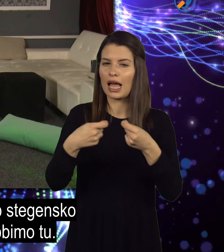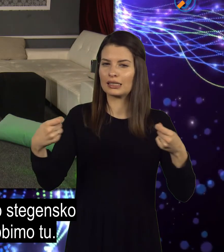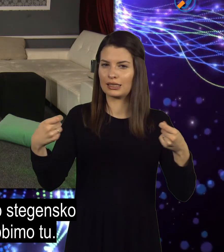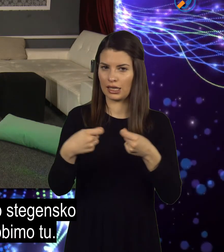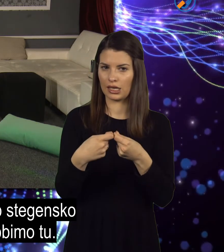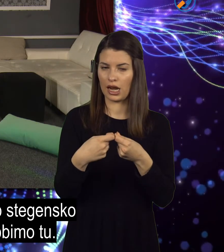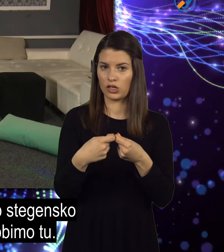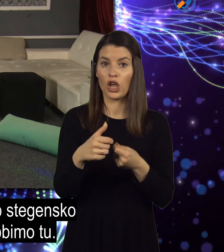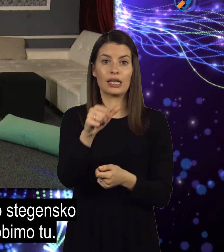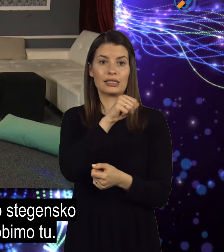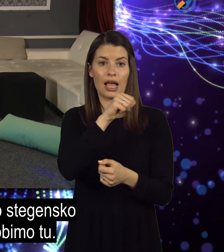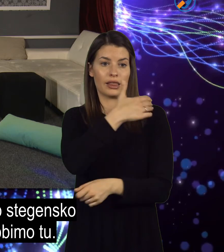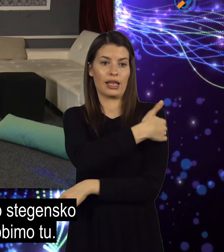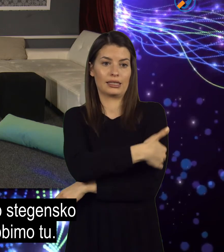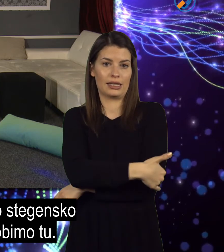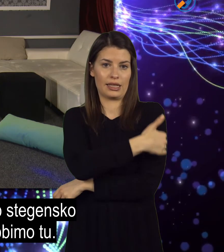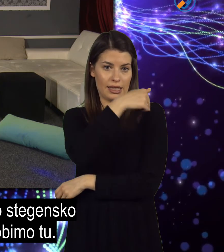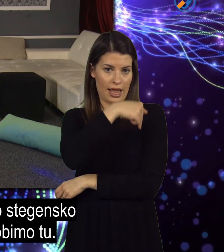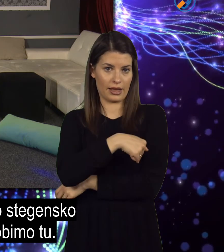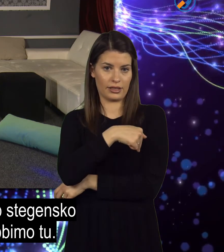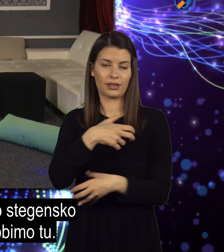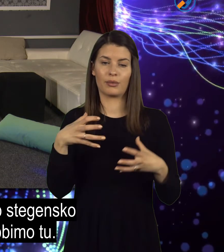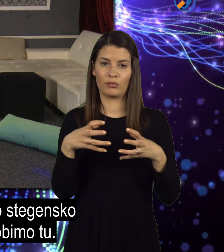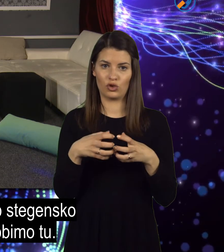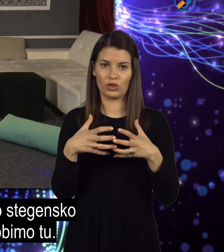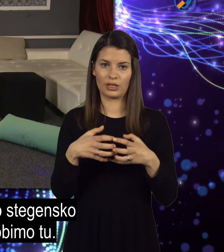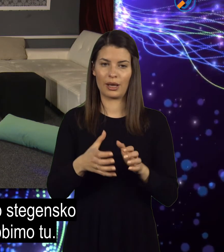raztegnem zadnjo stegensko mišico